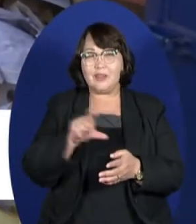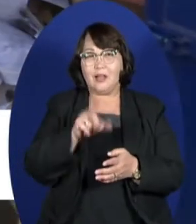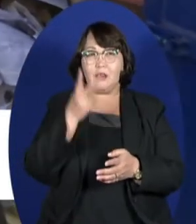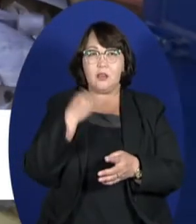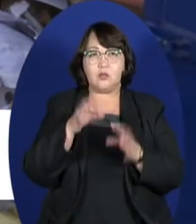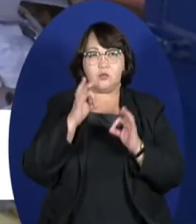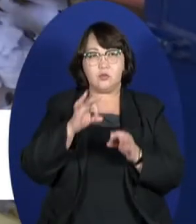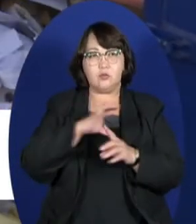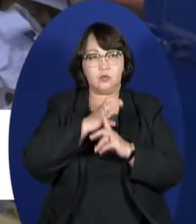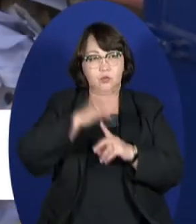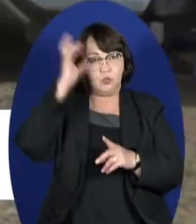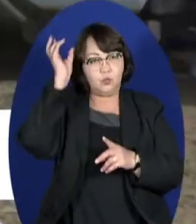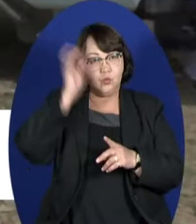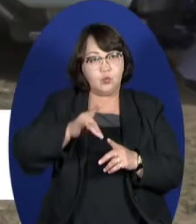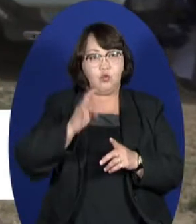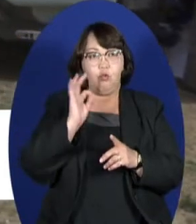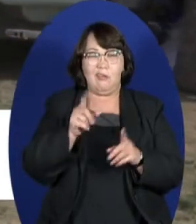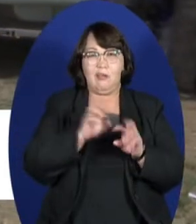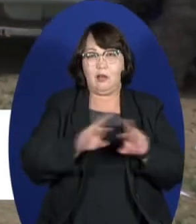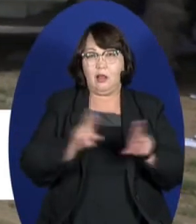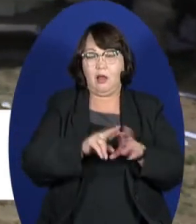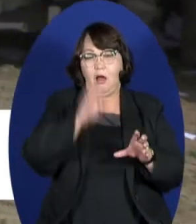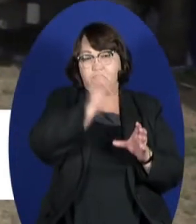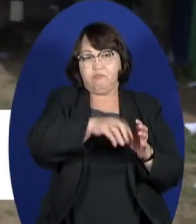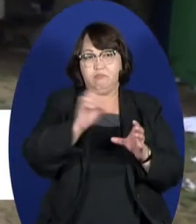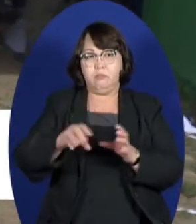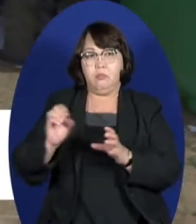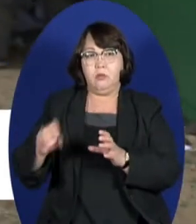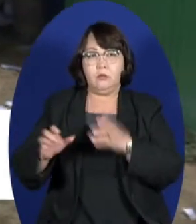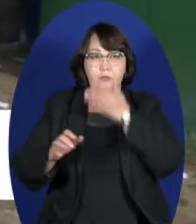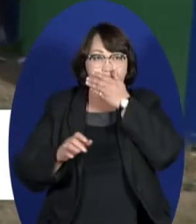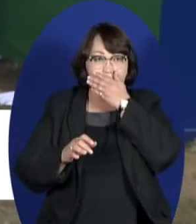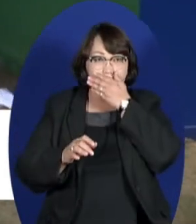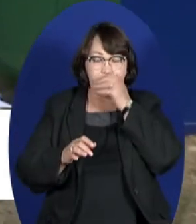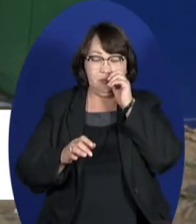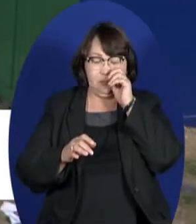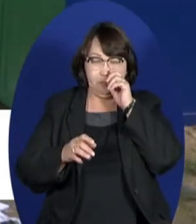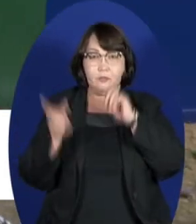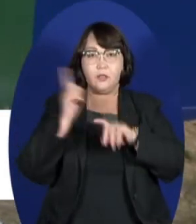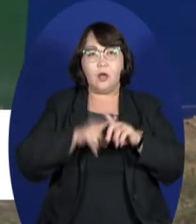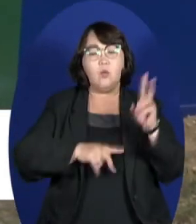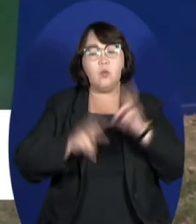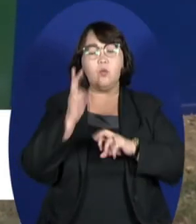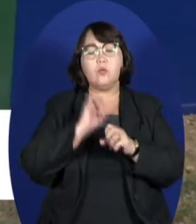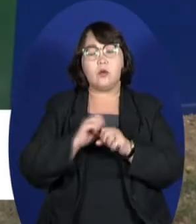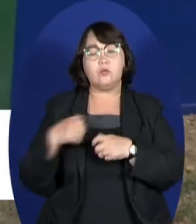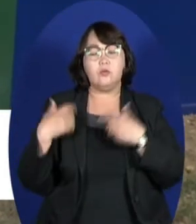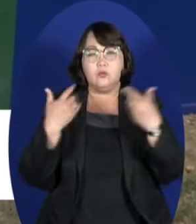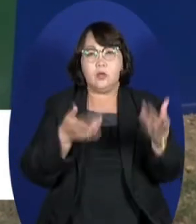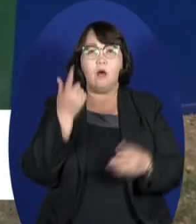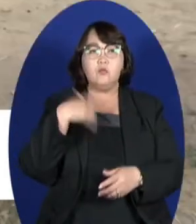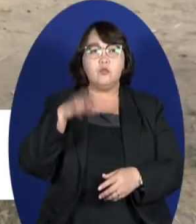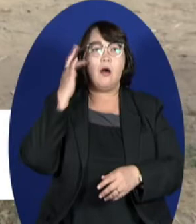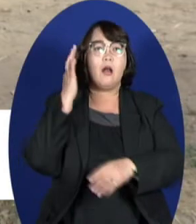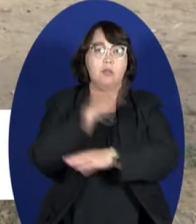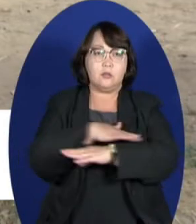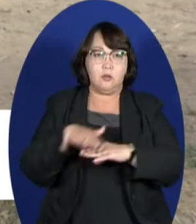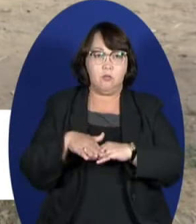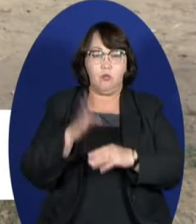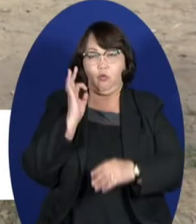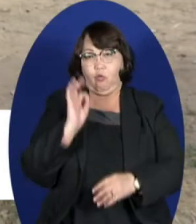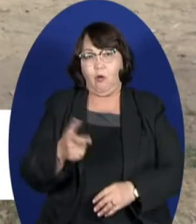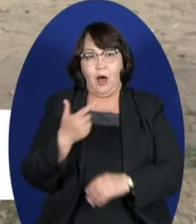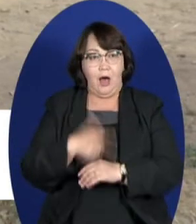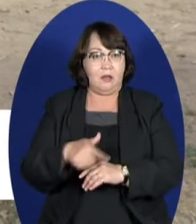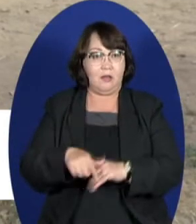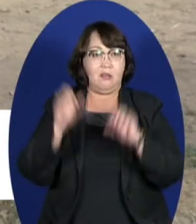дадалтай амьдрахыг хүсвэл хогоо ангилан хаях цаашлаад дахин боловсруулах үйлдвэрт өгөх нь хамгийн оновчтой шийдэл юм. Хогоо ил